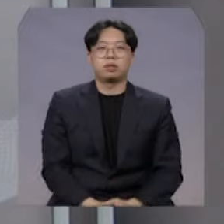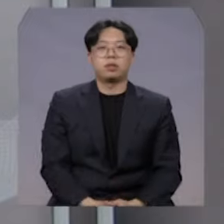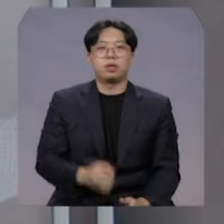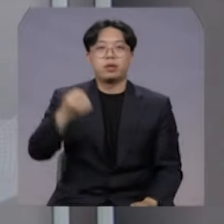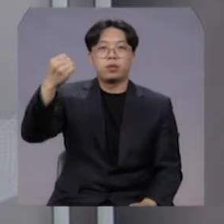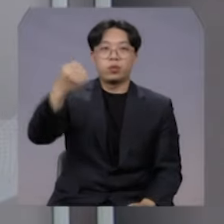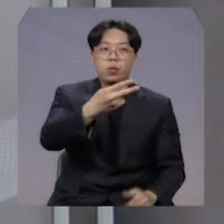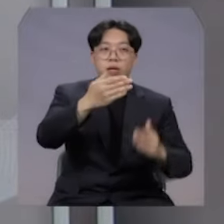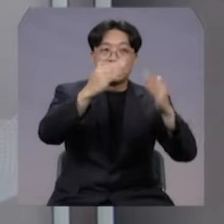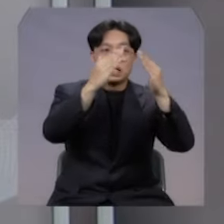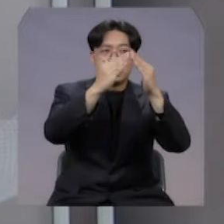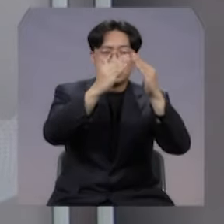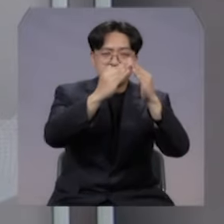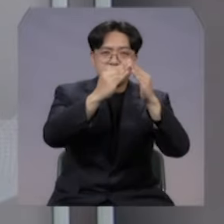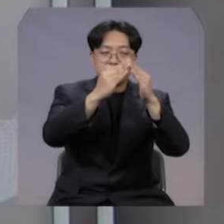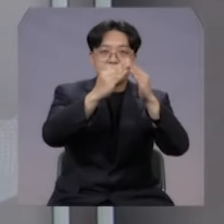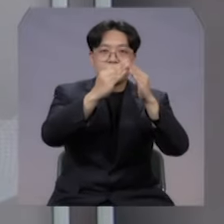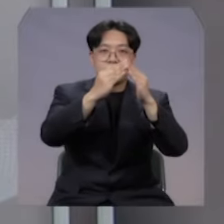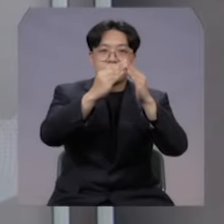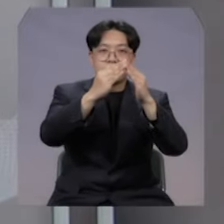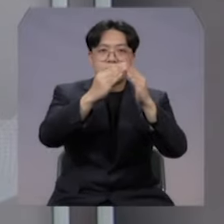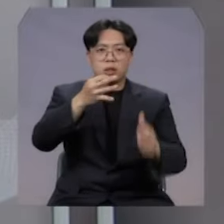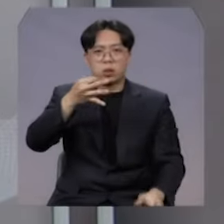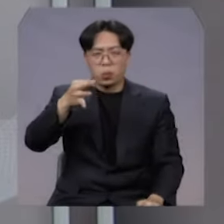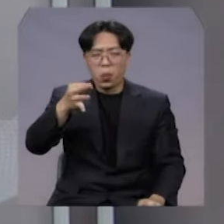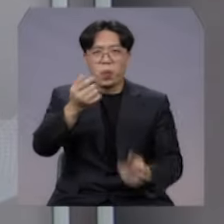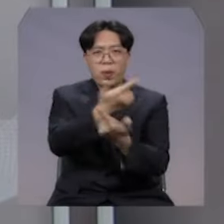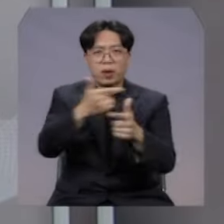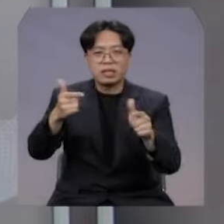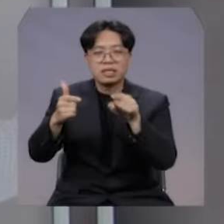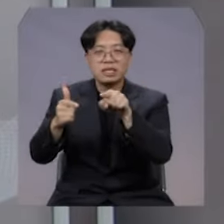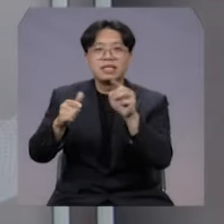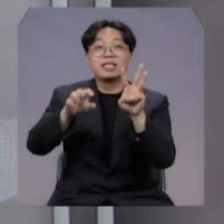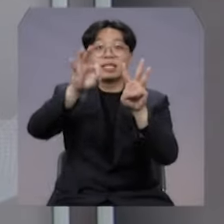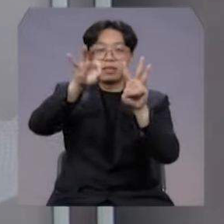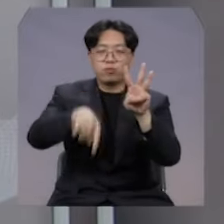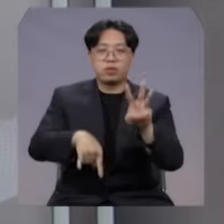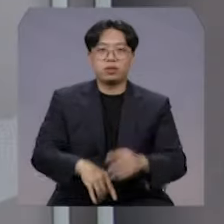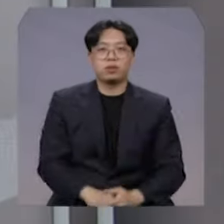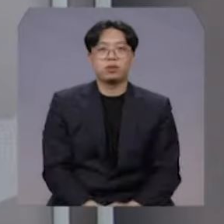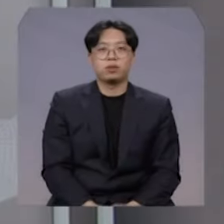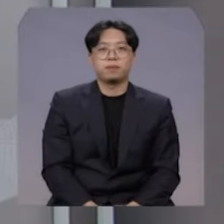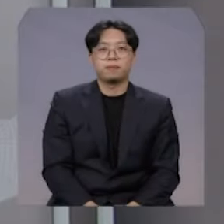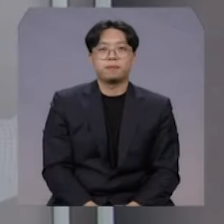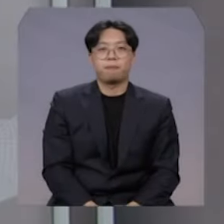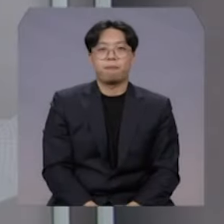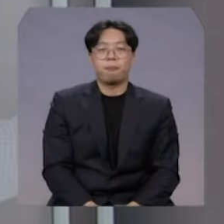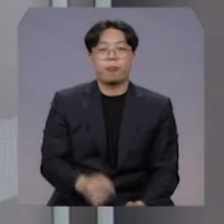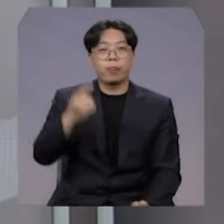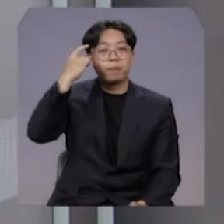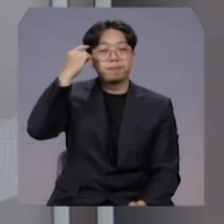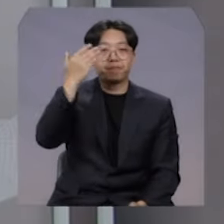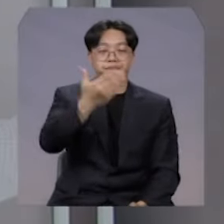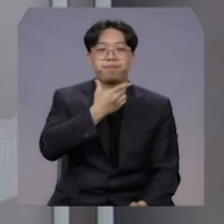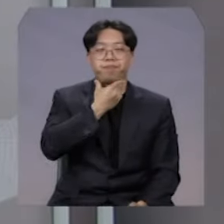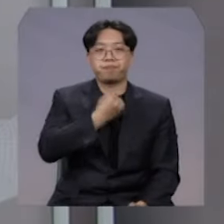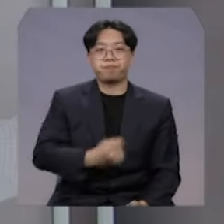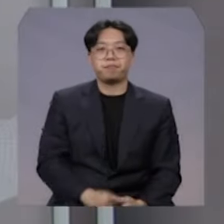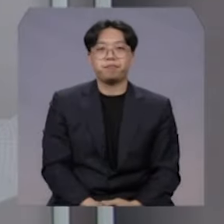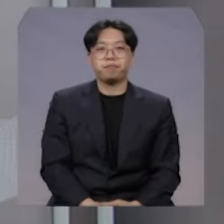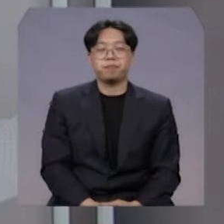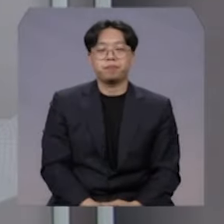등 보유자산 가치 상승이 세 번째로 나타났습니다. 네, 질문 이어가 주시죠. 예, 질문하겠습니다. 김남희